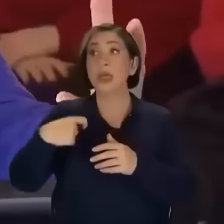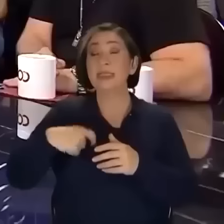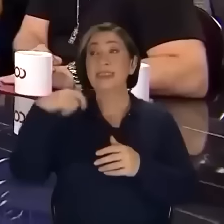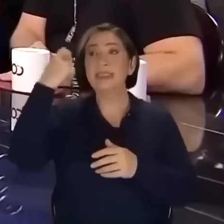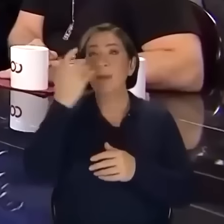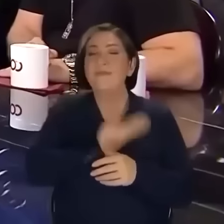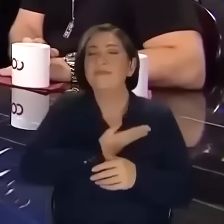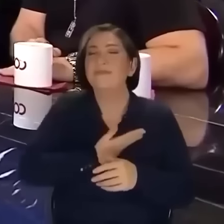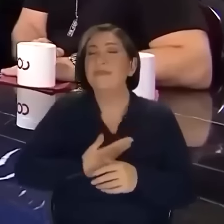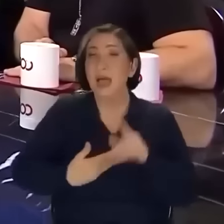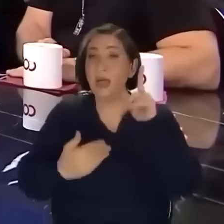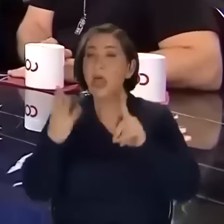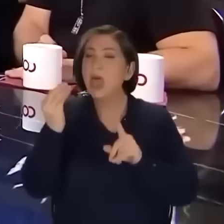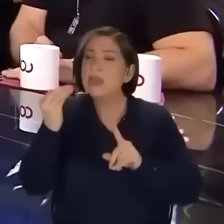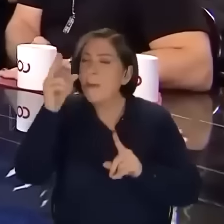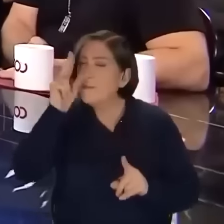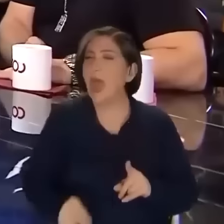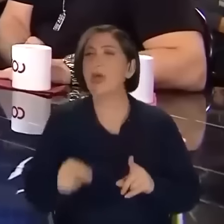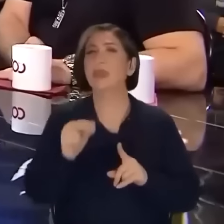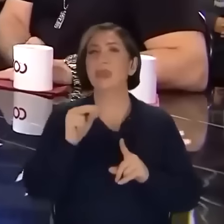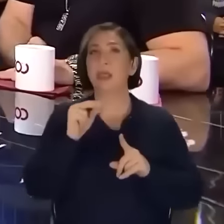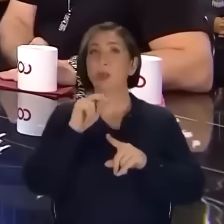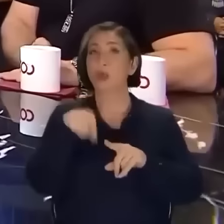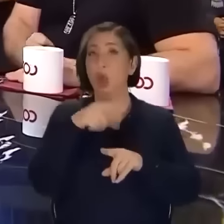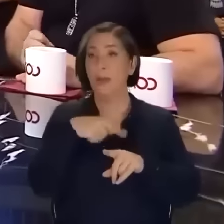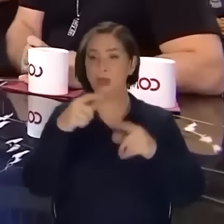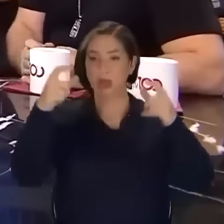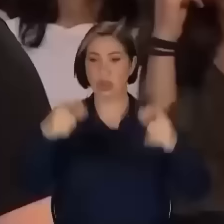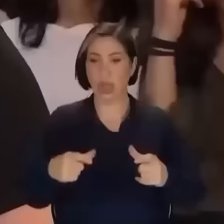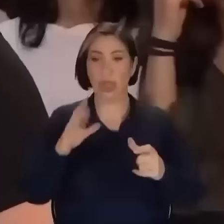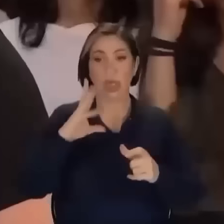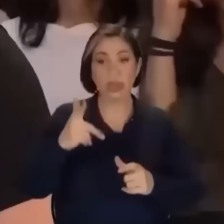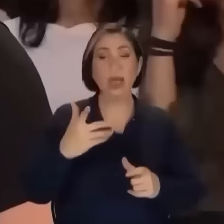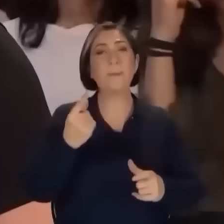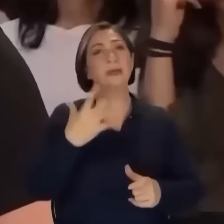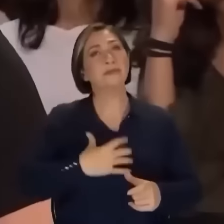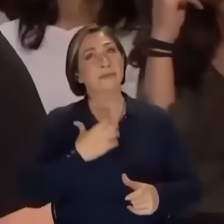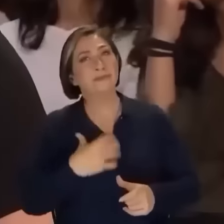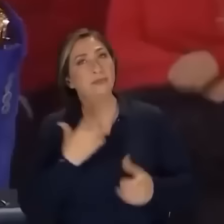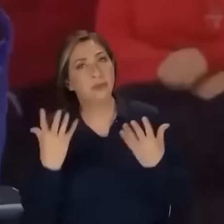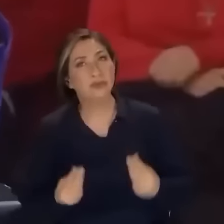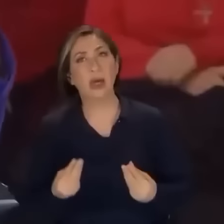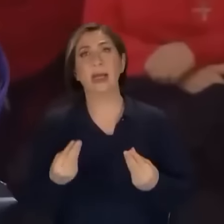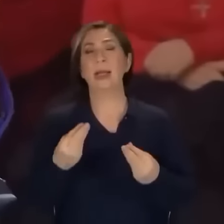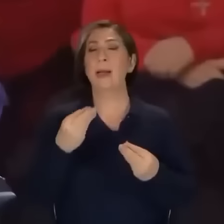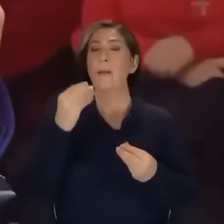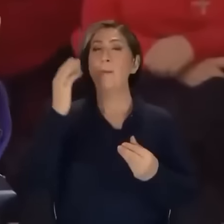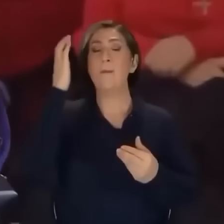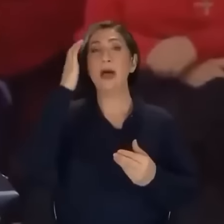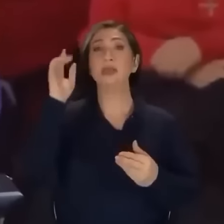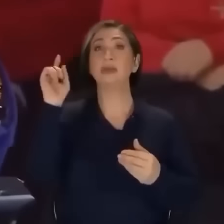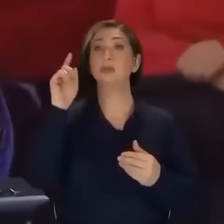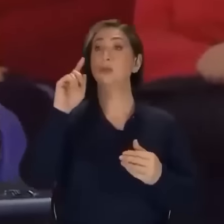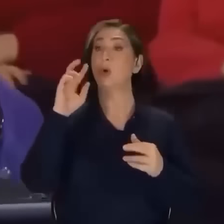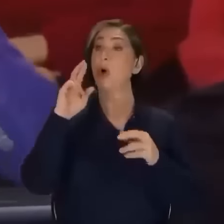sinema tutkunlarının en beğendikleri dönem şehirde geçecek melodrami olacak Eee başrol